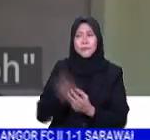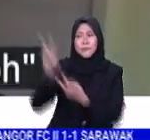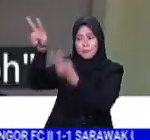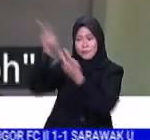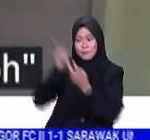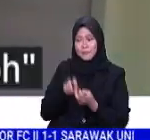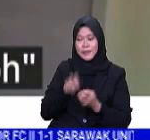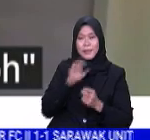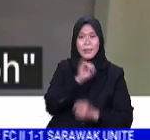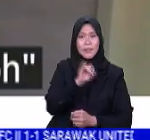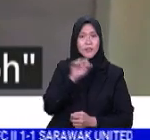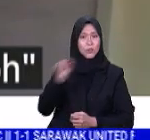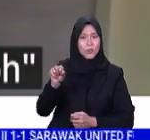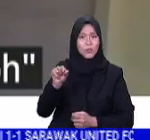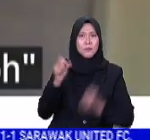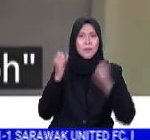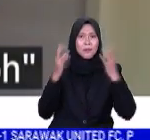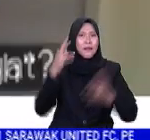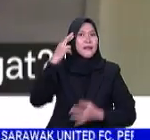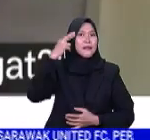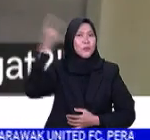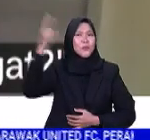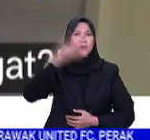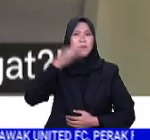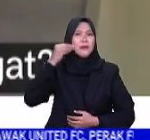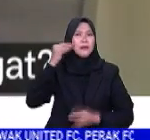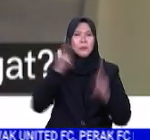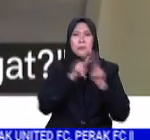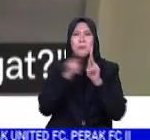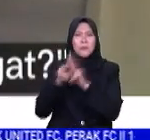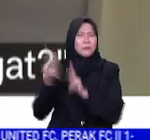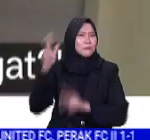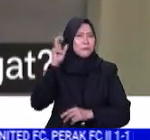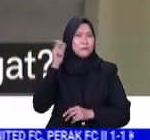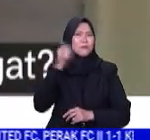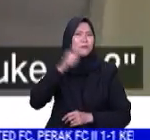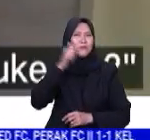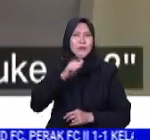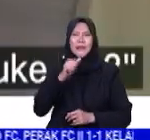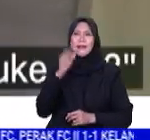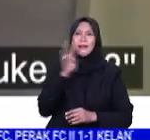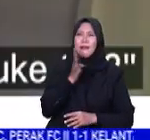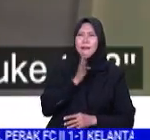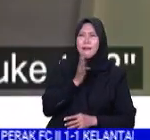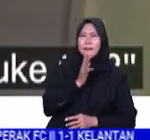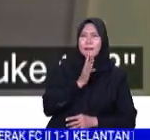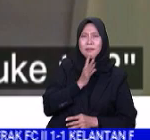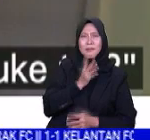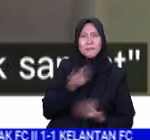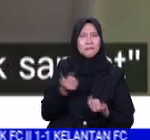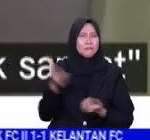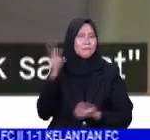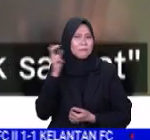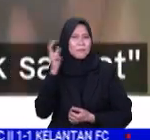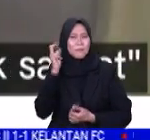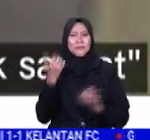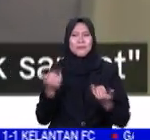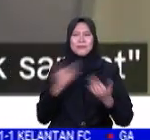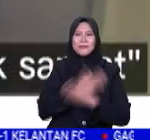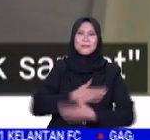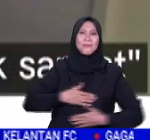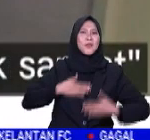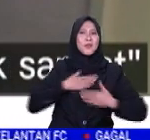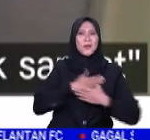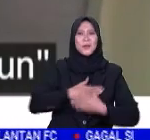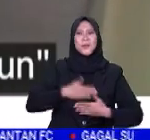laman Instagram, ternyata ramai yang rindu balik kampung selepas mendengar gadis itu berceloteh. Ada juga warga maya yang terhibur